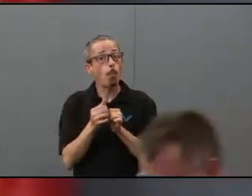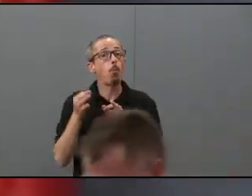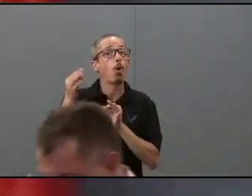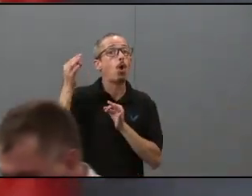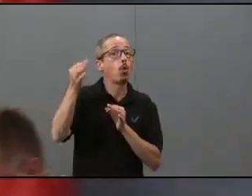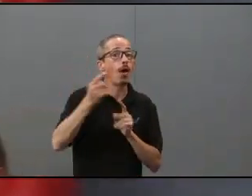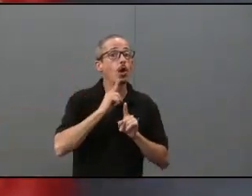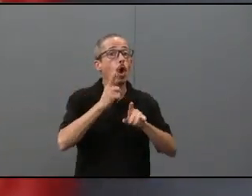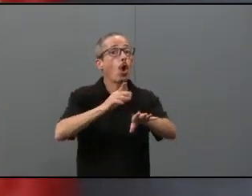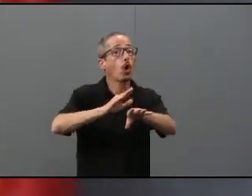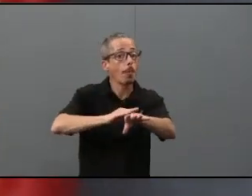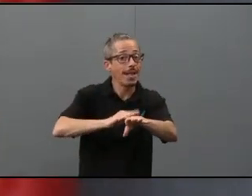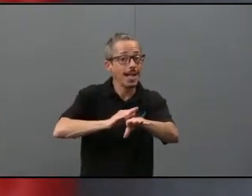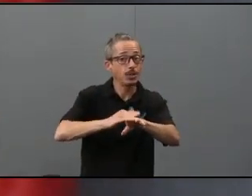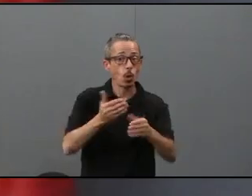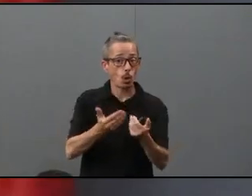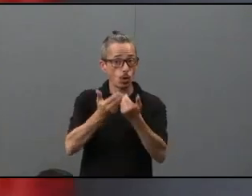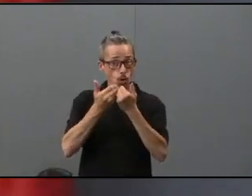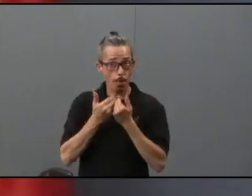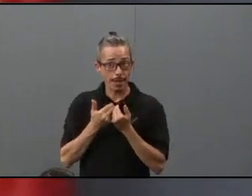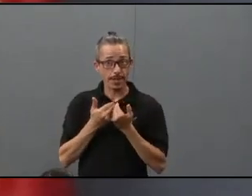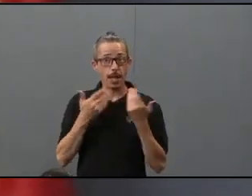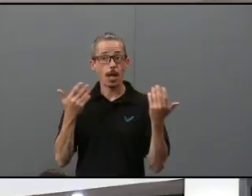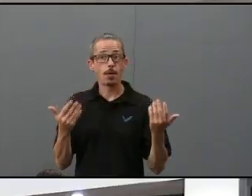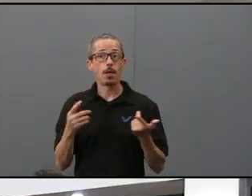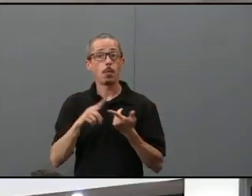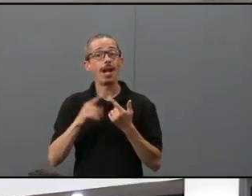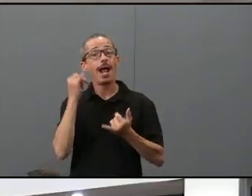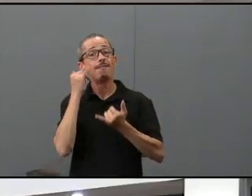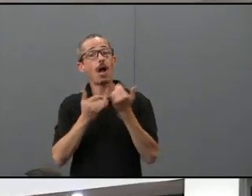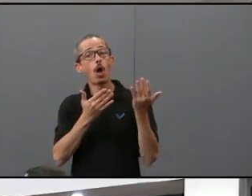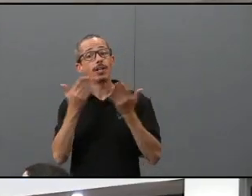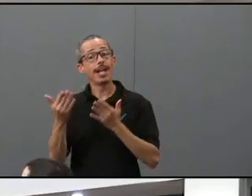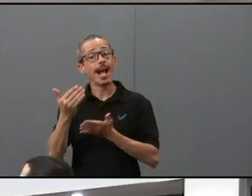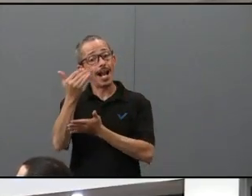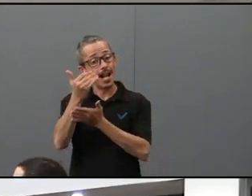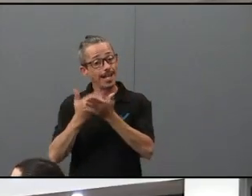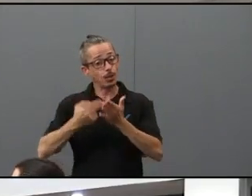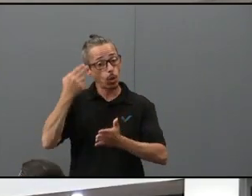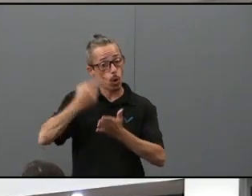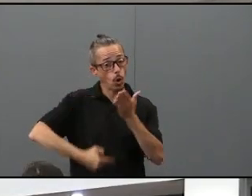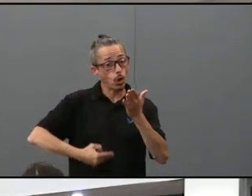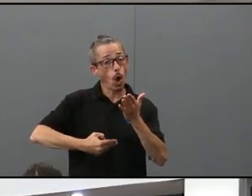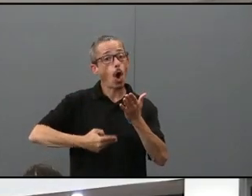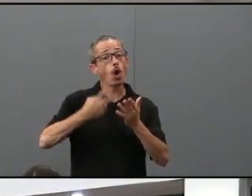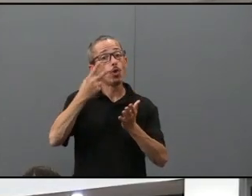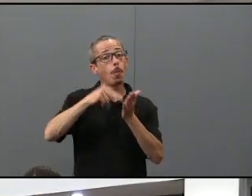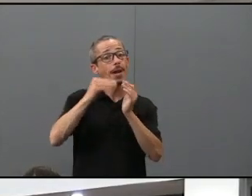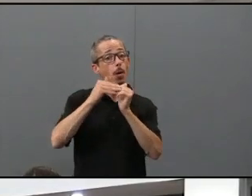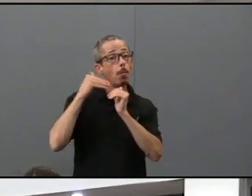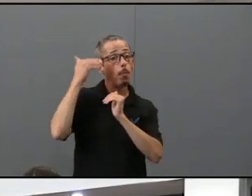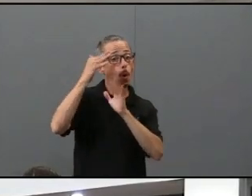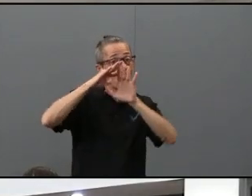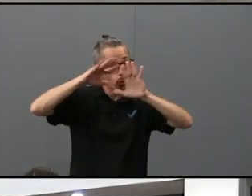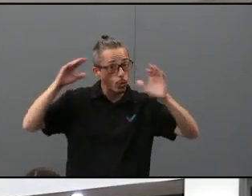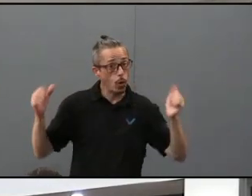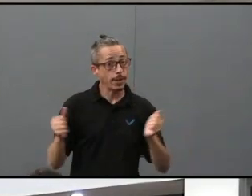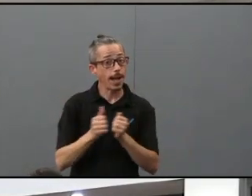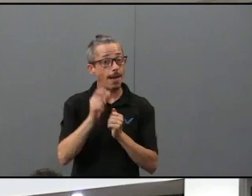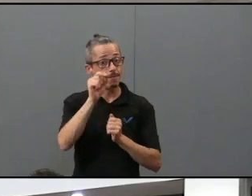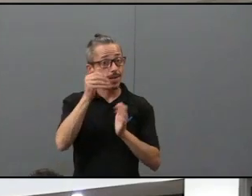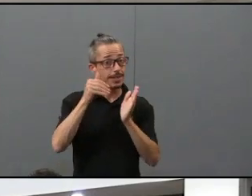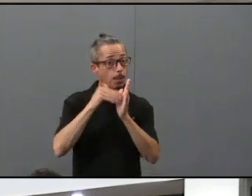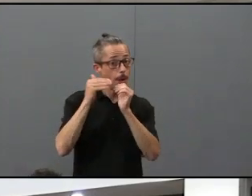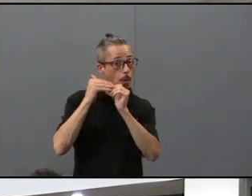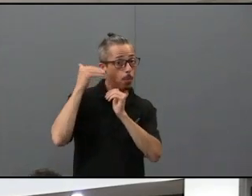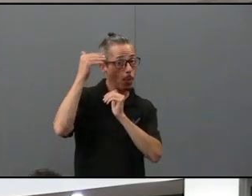la recommandation ne le demander et enfin une liste des contrats de 2000 dollars et plus totalisant ensemble 25000 dollars